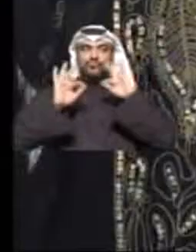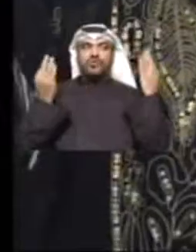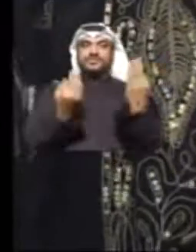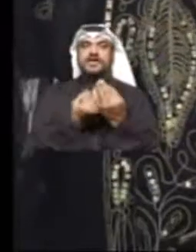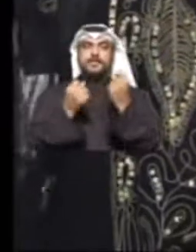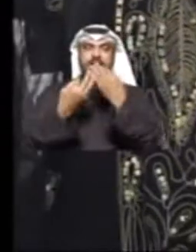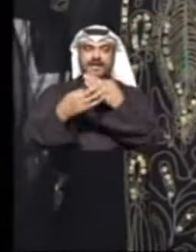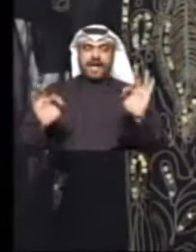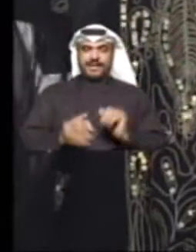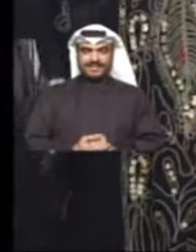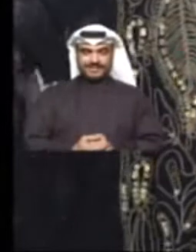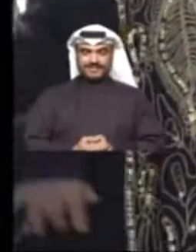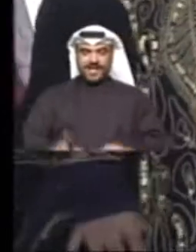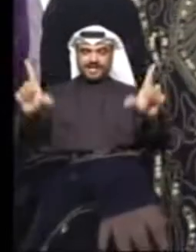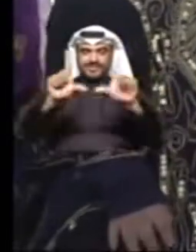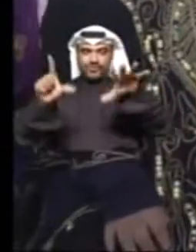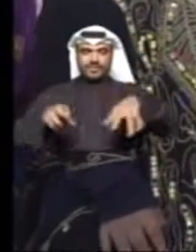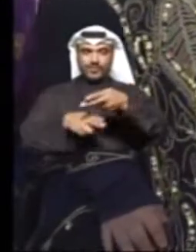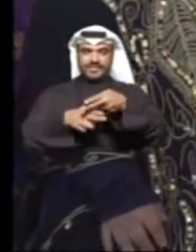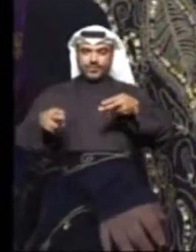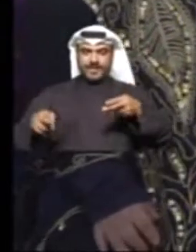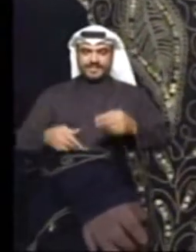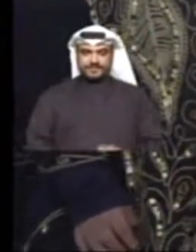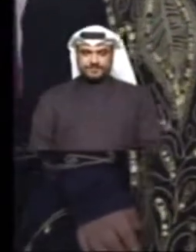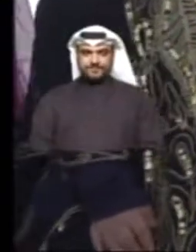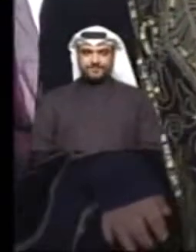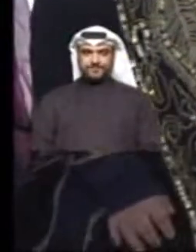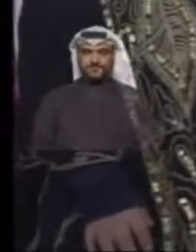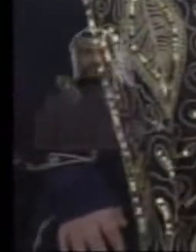والأمن والأمان لهم. مروة محرم، تلفزيون دولة الكويت.